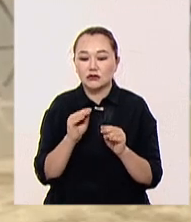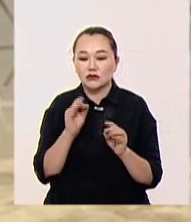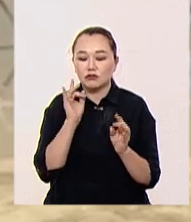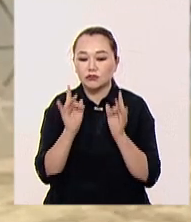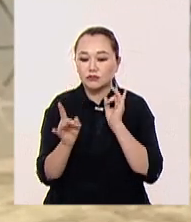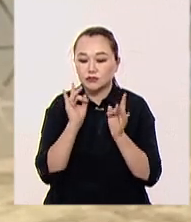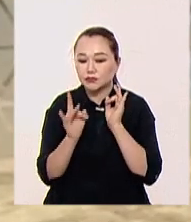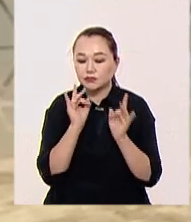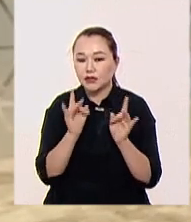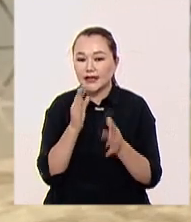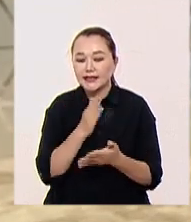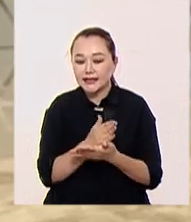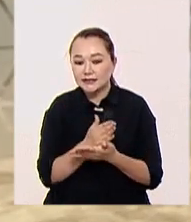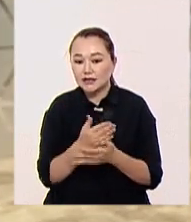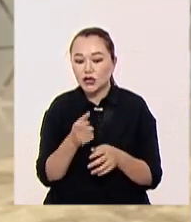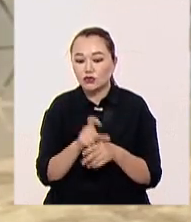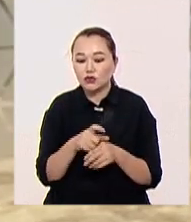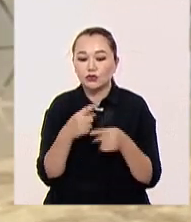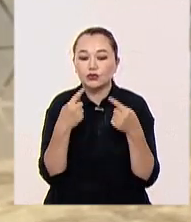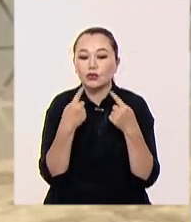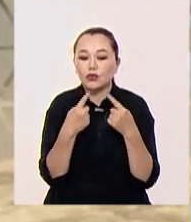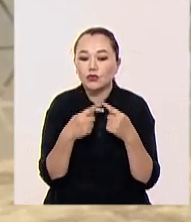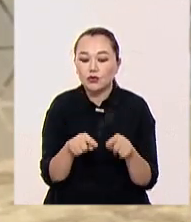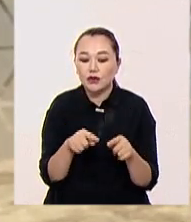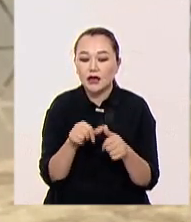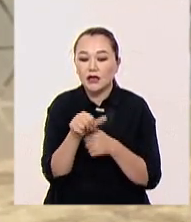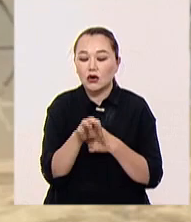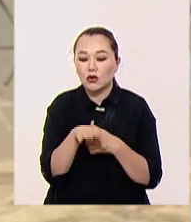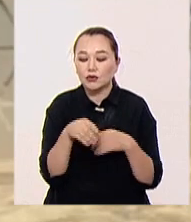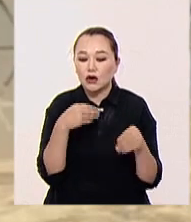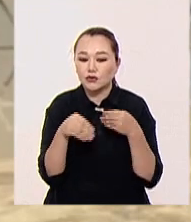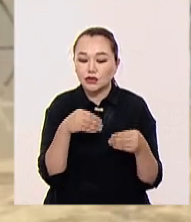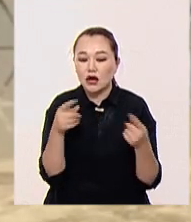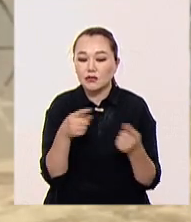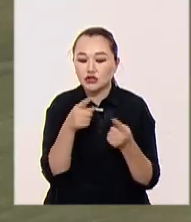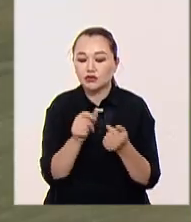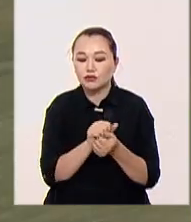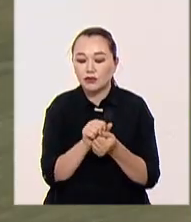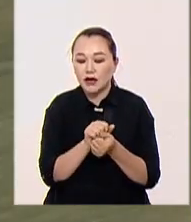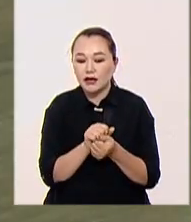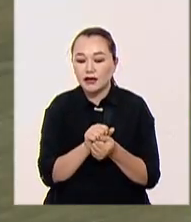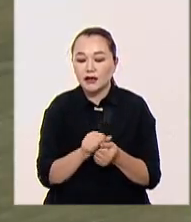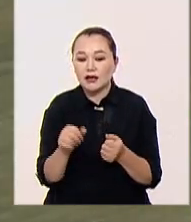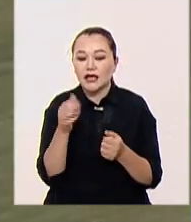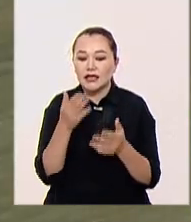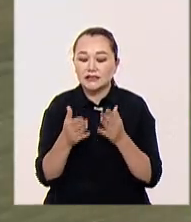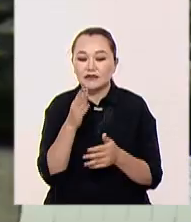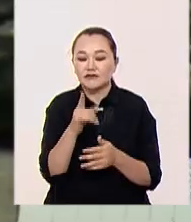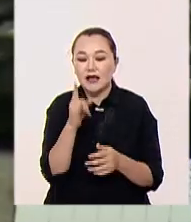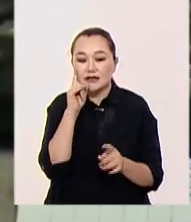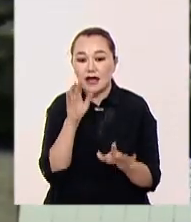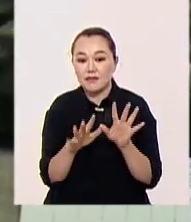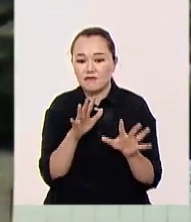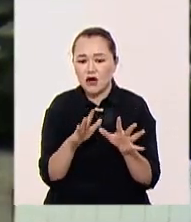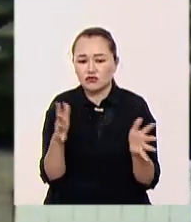хруст, который отличается от хруста обычной бумаги. Если вы все-таки